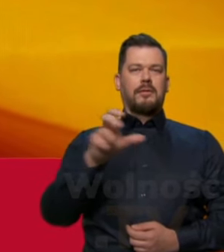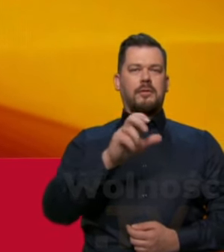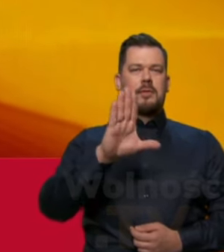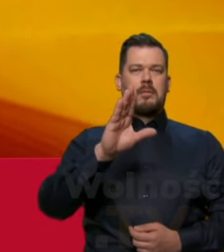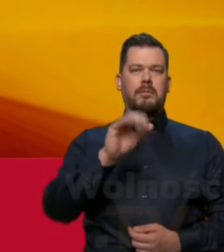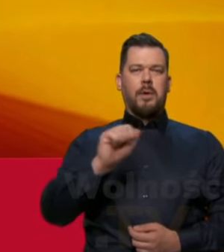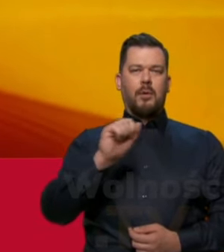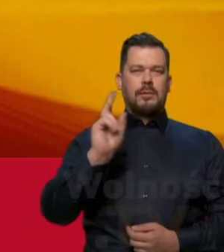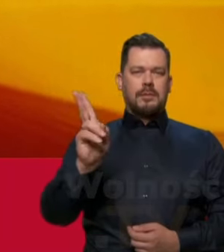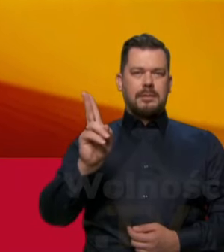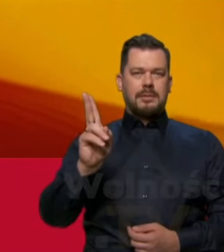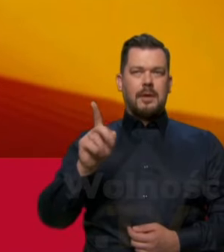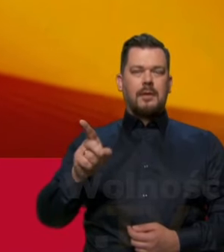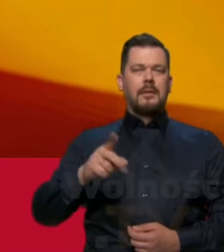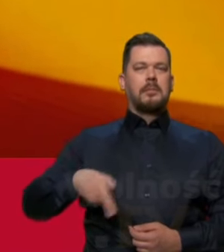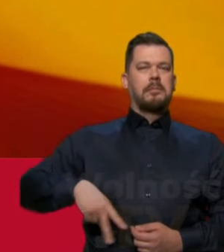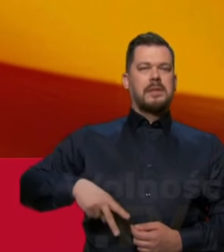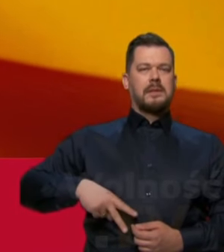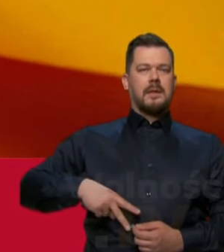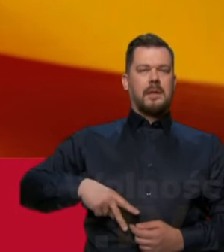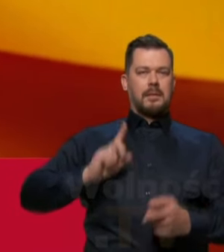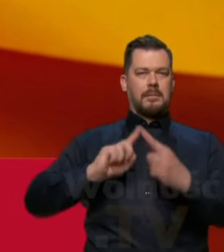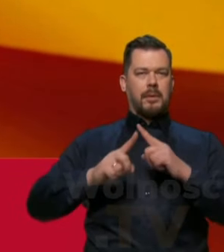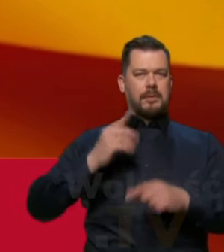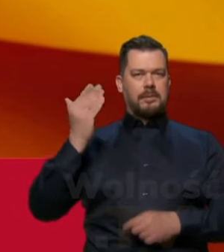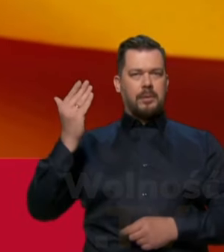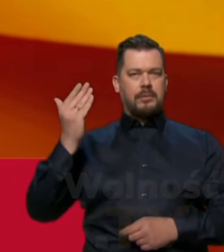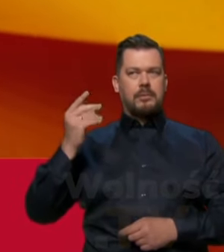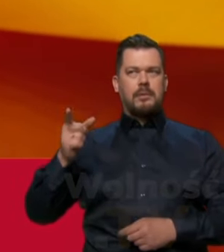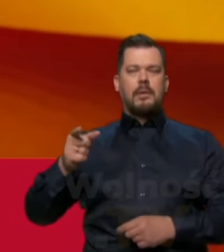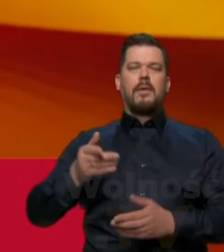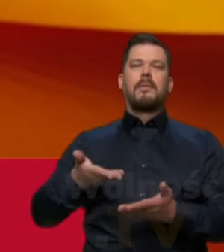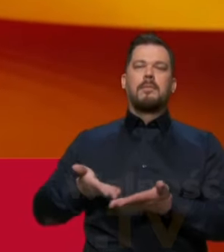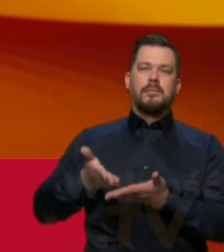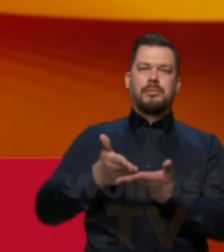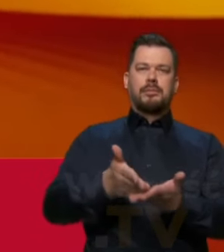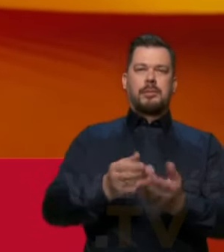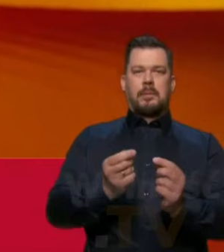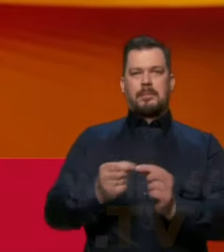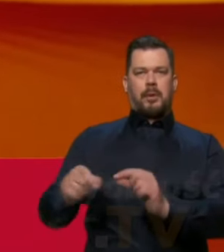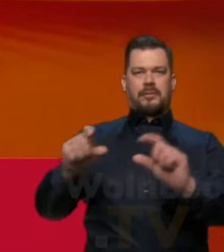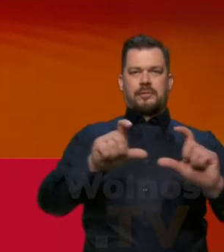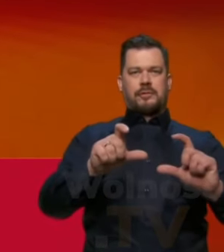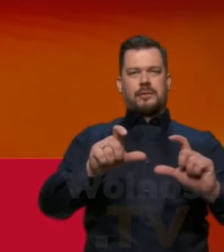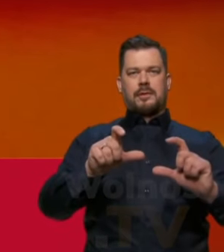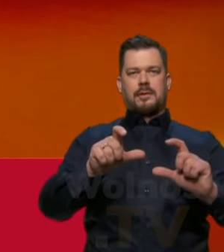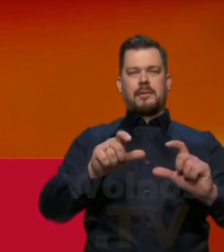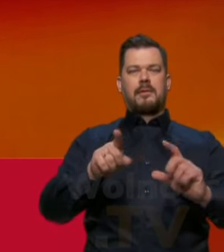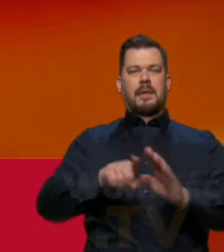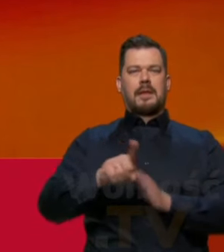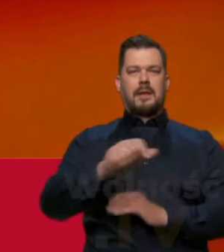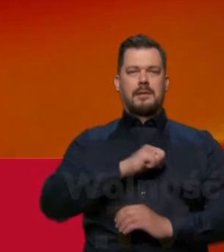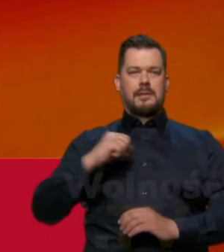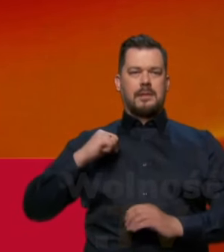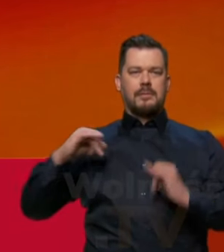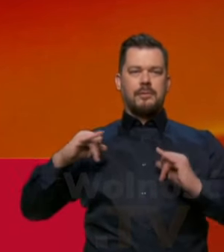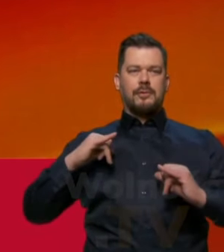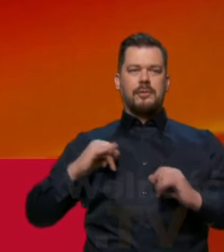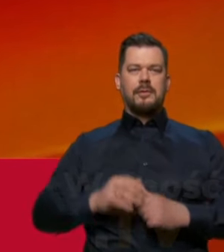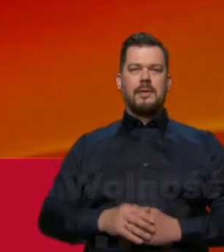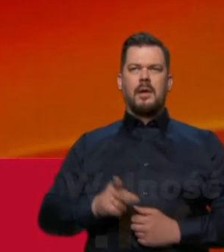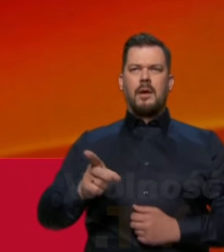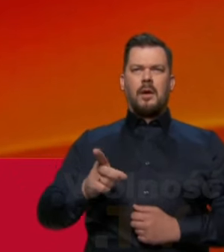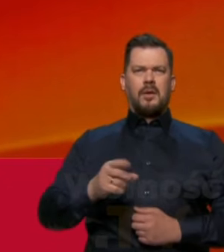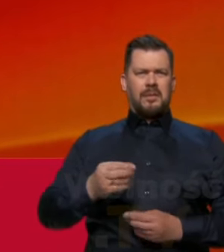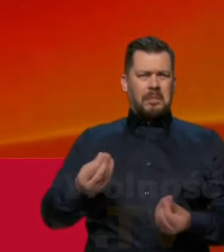polityki społecznej, z którą możemy wspólnie zawalczymy o to, żeby wreszcie podnieść pensje pracownikom samorządowym, którzy dziś pracują